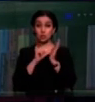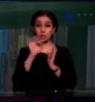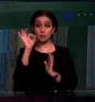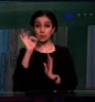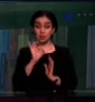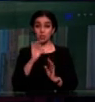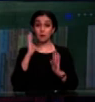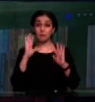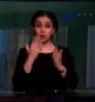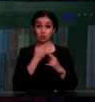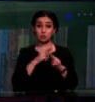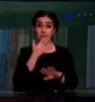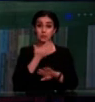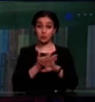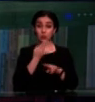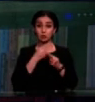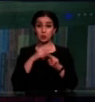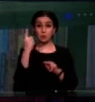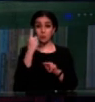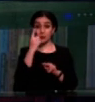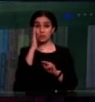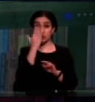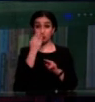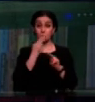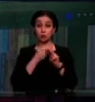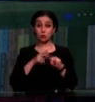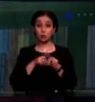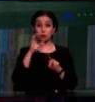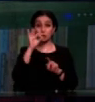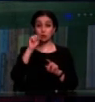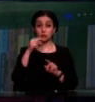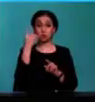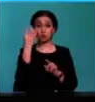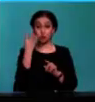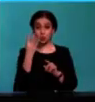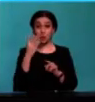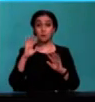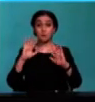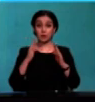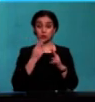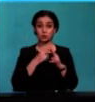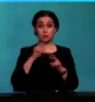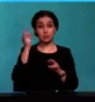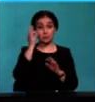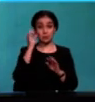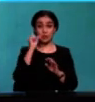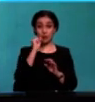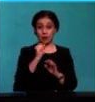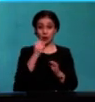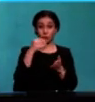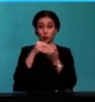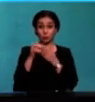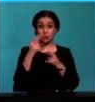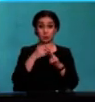60%. Вероятность брака в стекле первой фабрики равна 0,4. Вероятность события А.